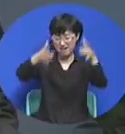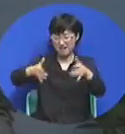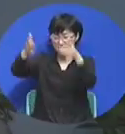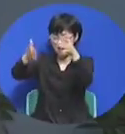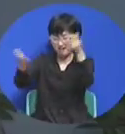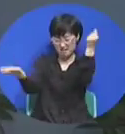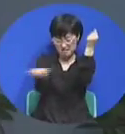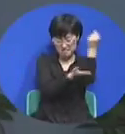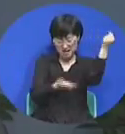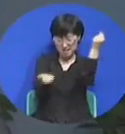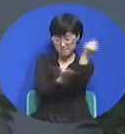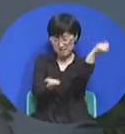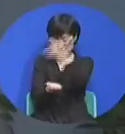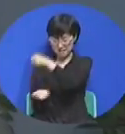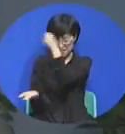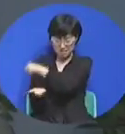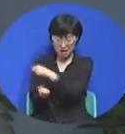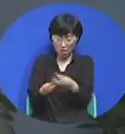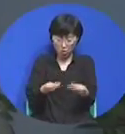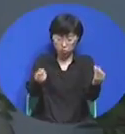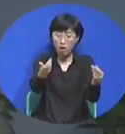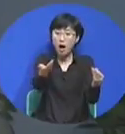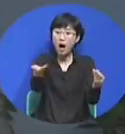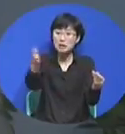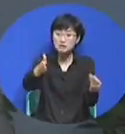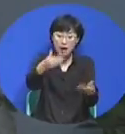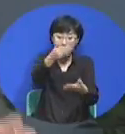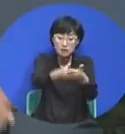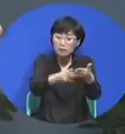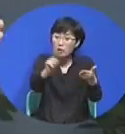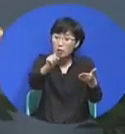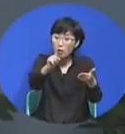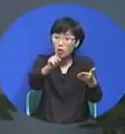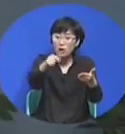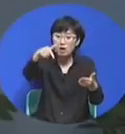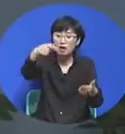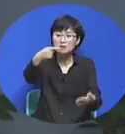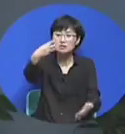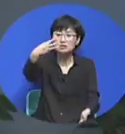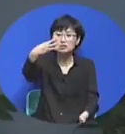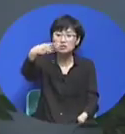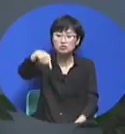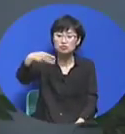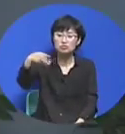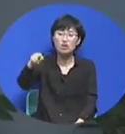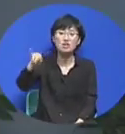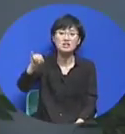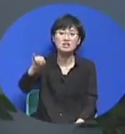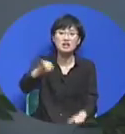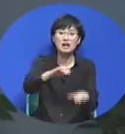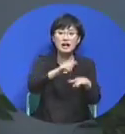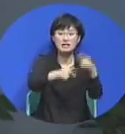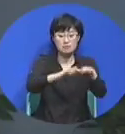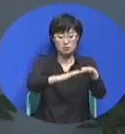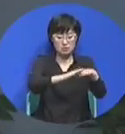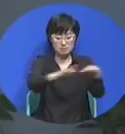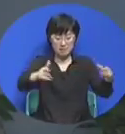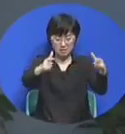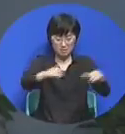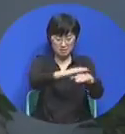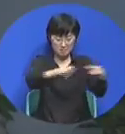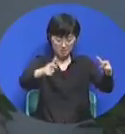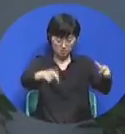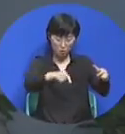like a terebinth or an oak, but the stump will remain. 그 사실을 하나님에게 이사야에게 알려 주신 겁니다. And that's what he reveals